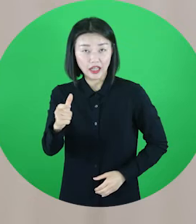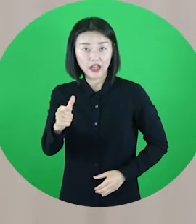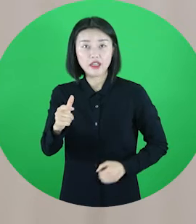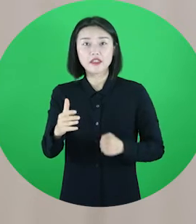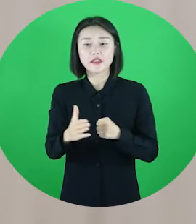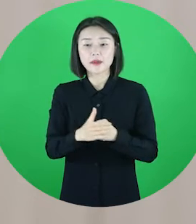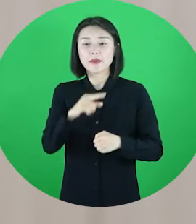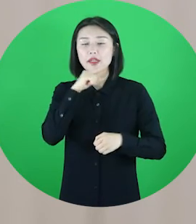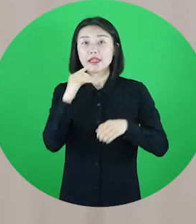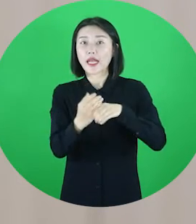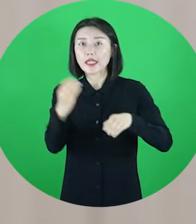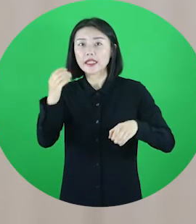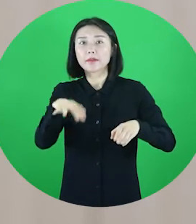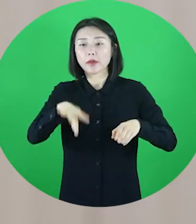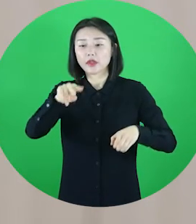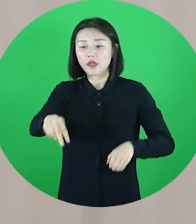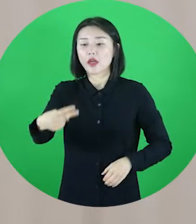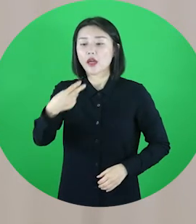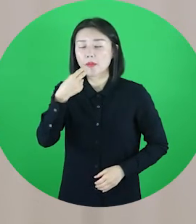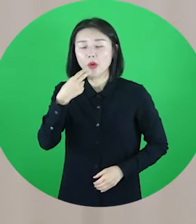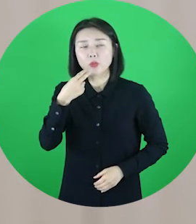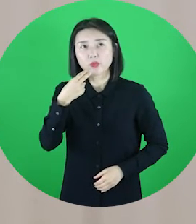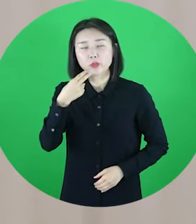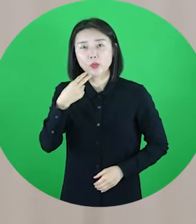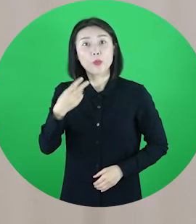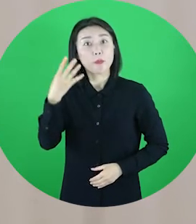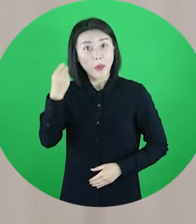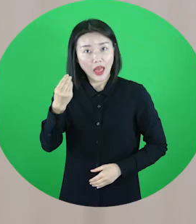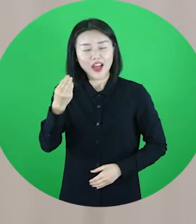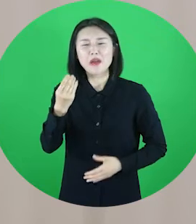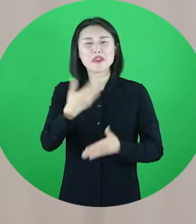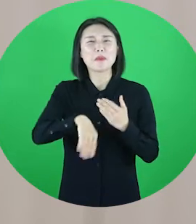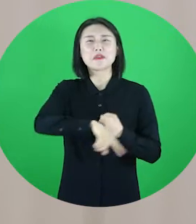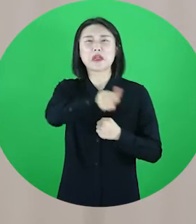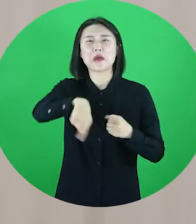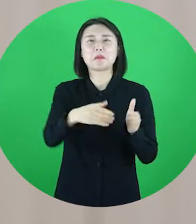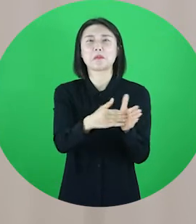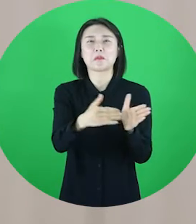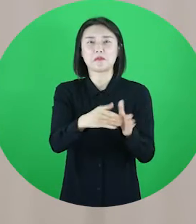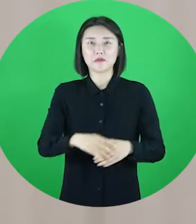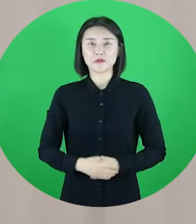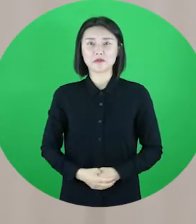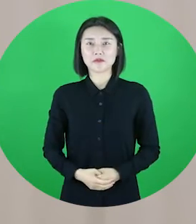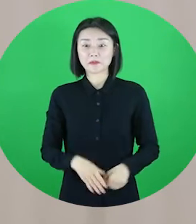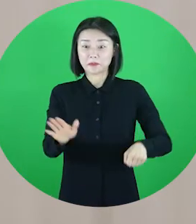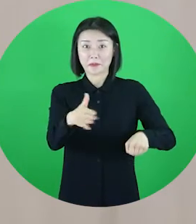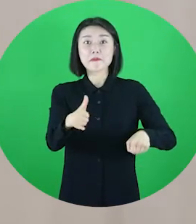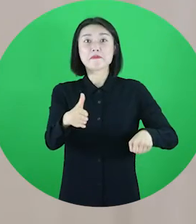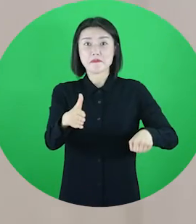거예요. 자, 그럼 당근이 익었는지 숟가락을 이용해서 한번 먹어보도록 할게요.